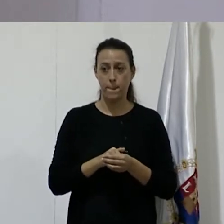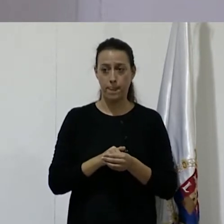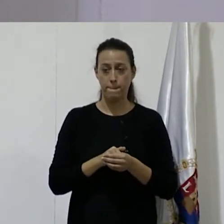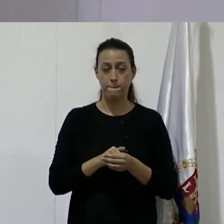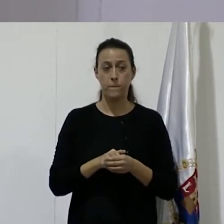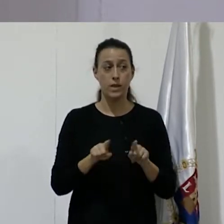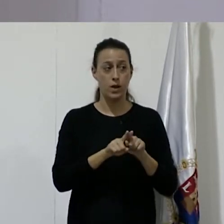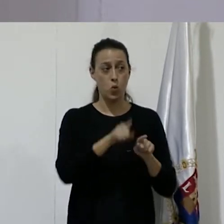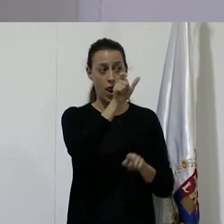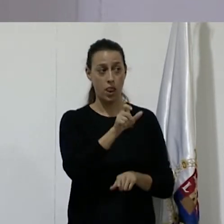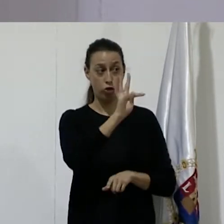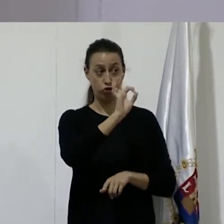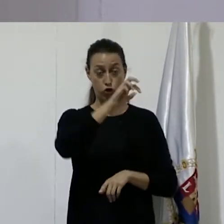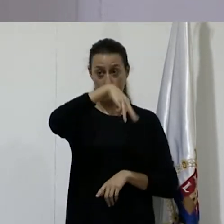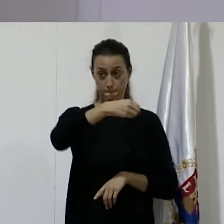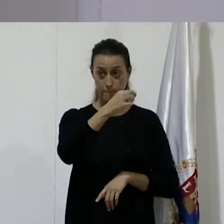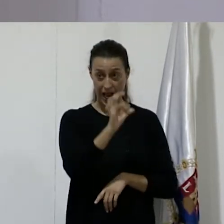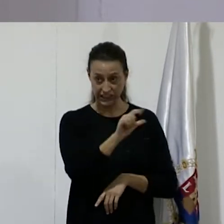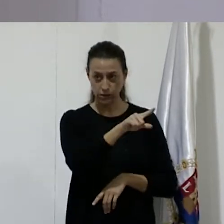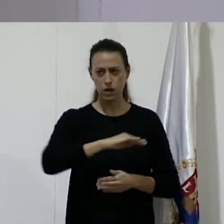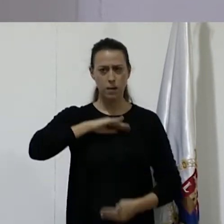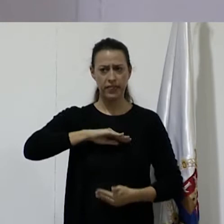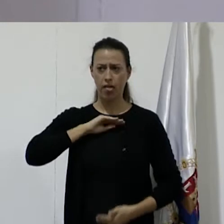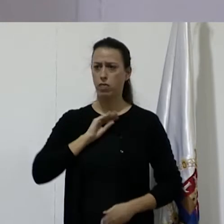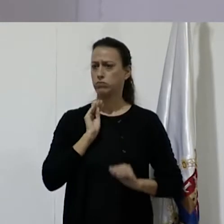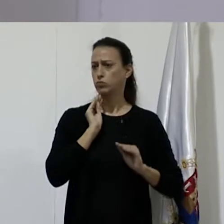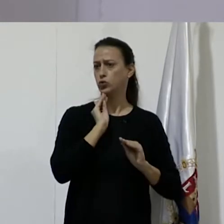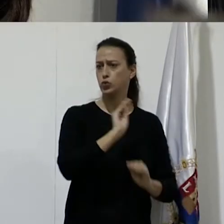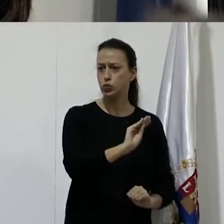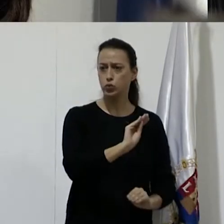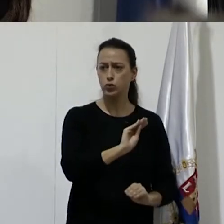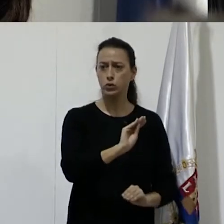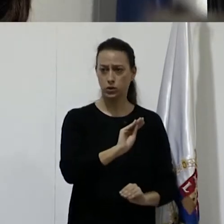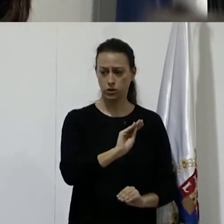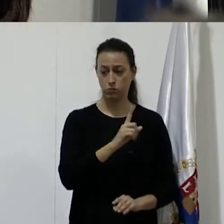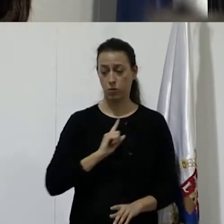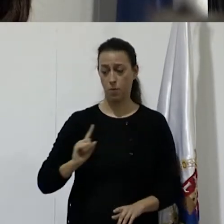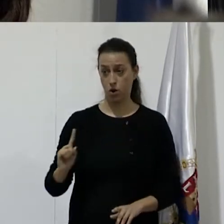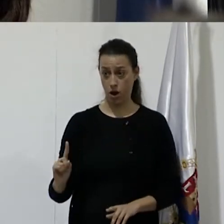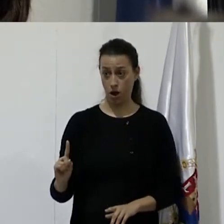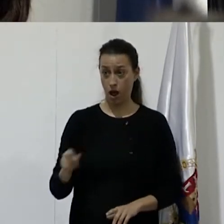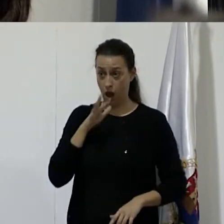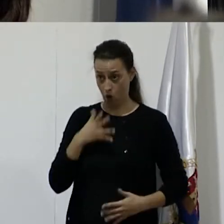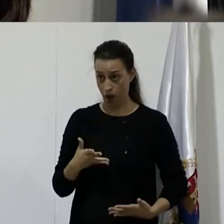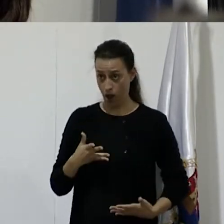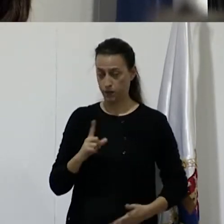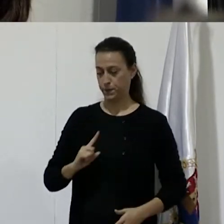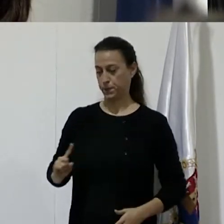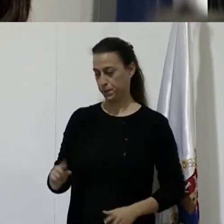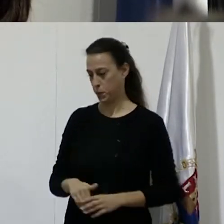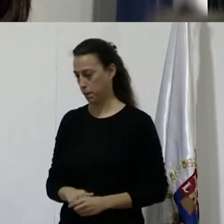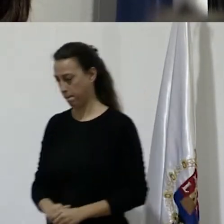Tomàs Llorenç, amb la seva creativitat i capacitat de relació, ens desvela. Perquè aquest professor